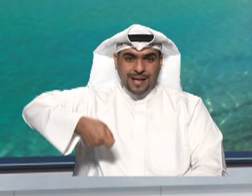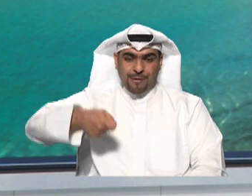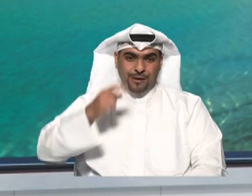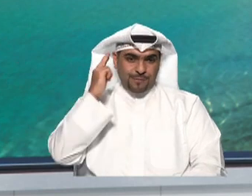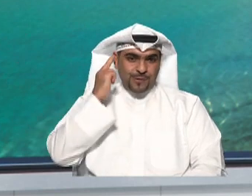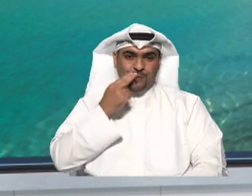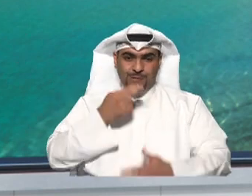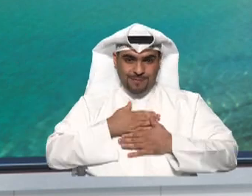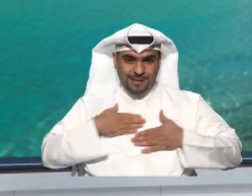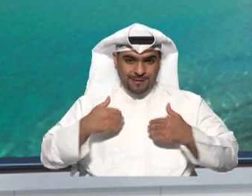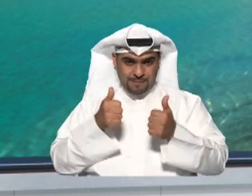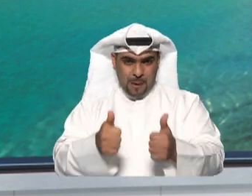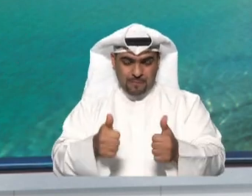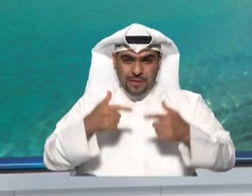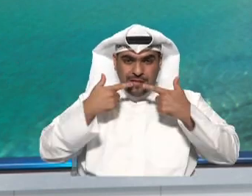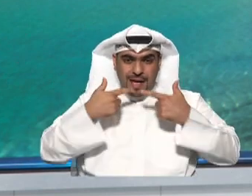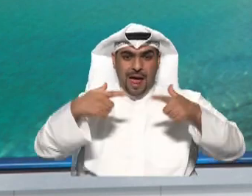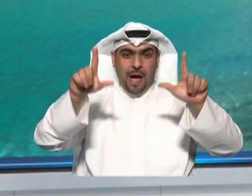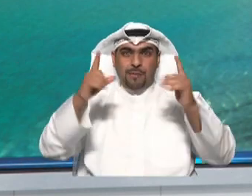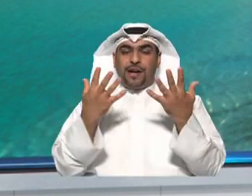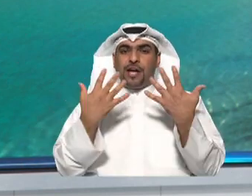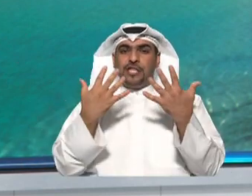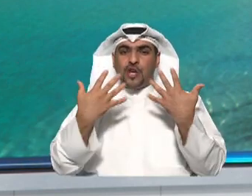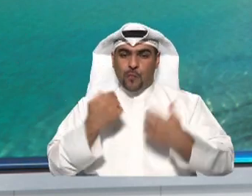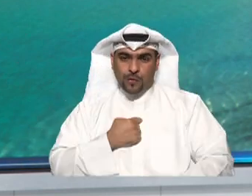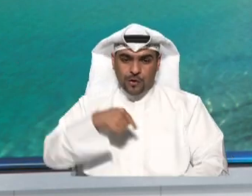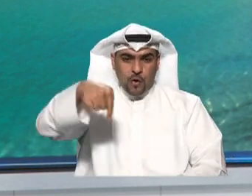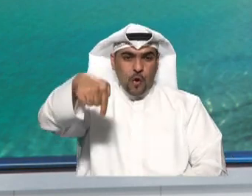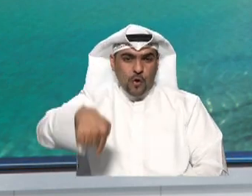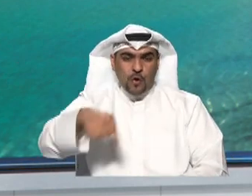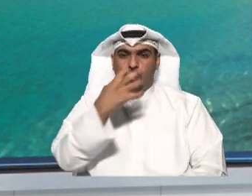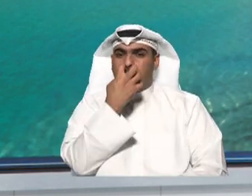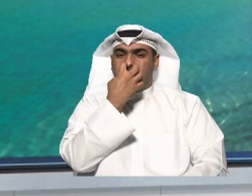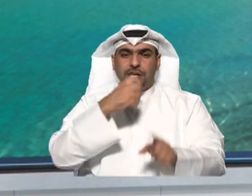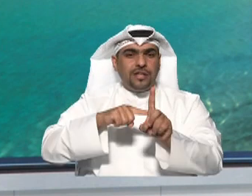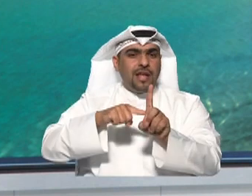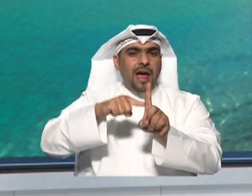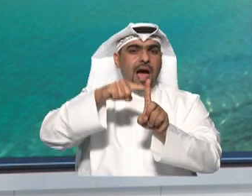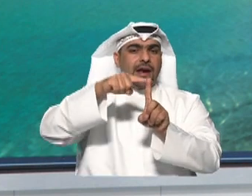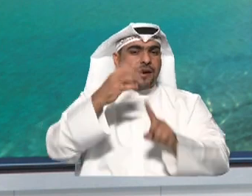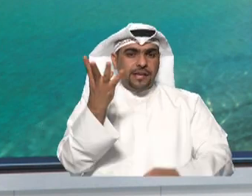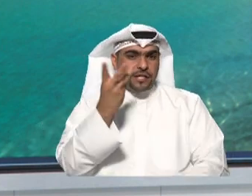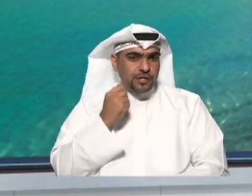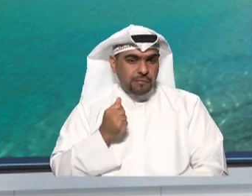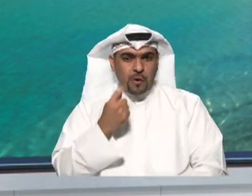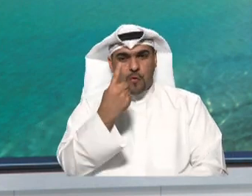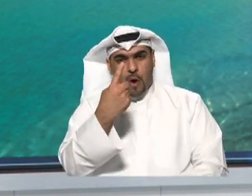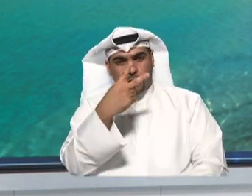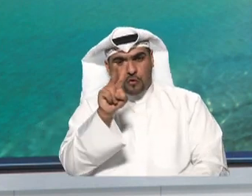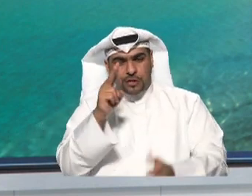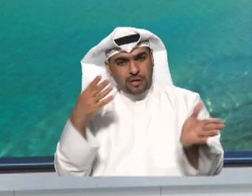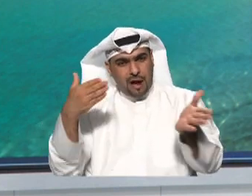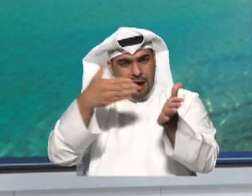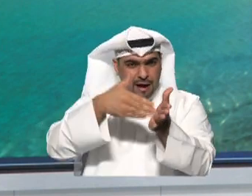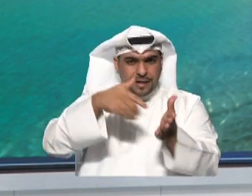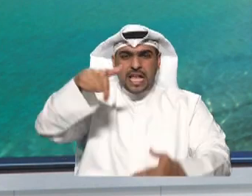مسي عليكم بالخير أعزائي المشاهدين. الأجواء الحالية أجواء معتدلة وتصل درجات الحرارة بوجه عام على أغلب المناطق ما بين 21 إلى